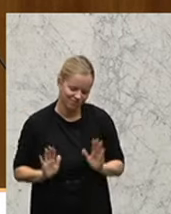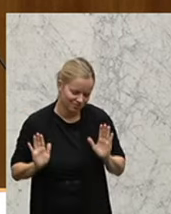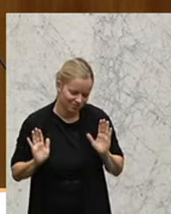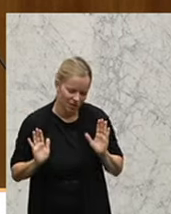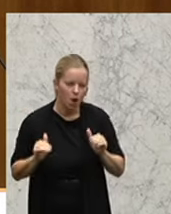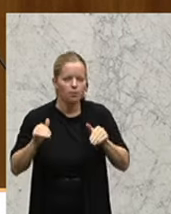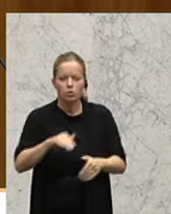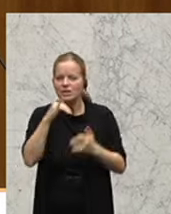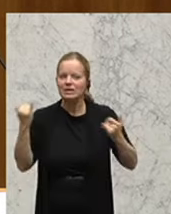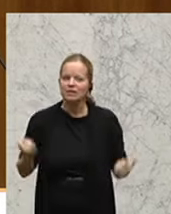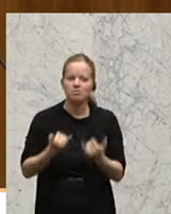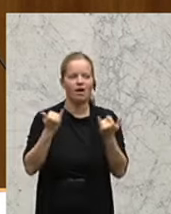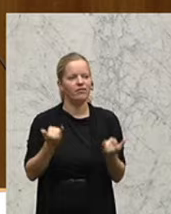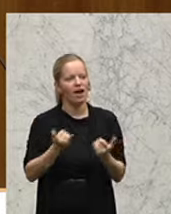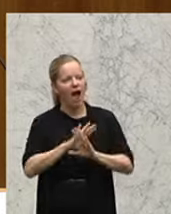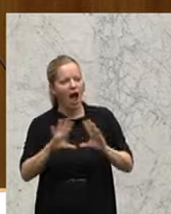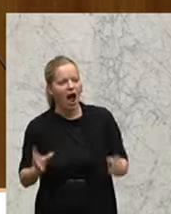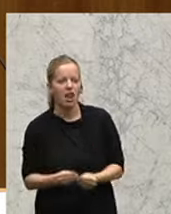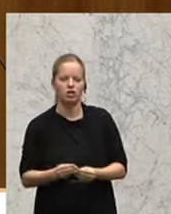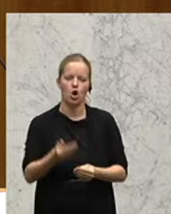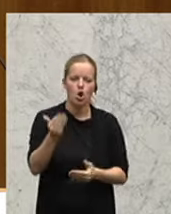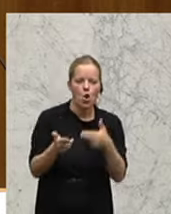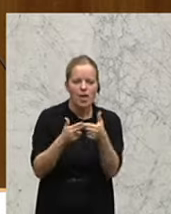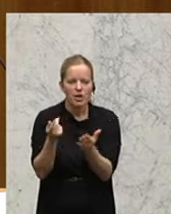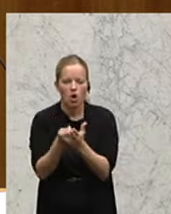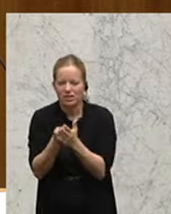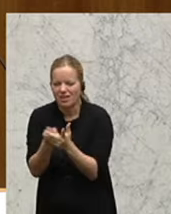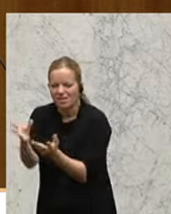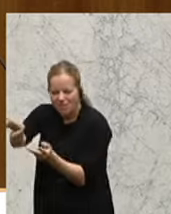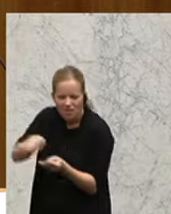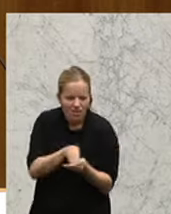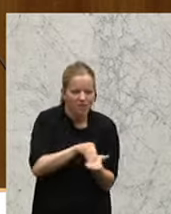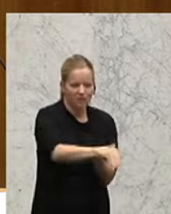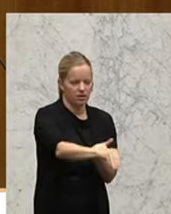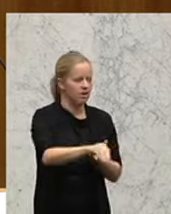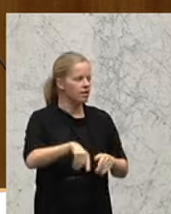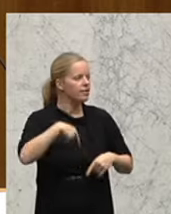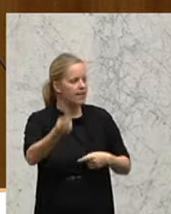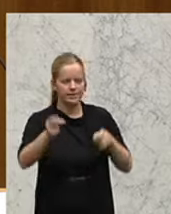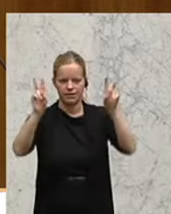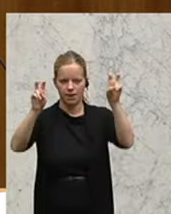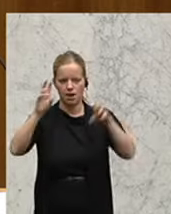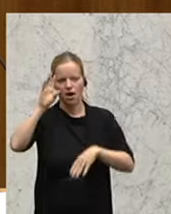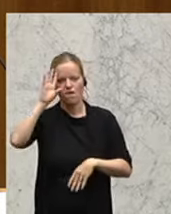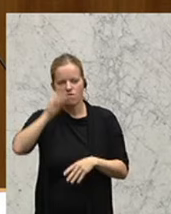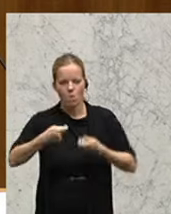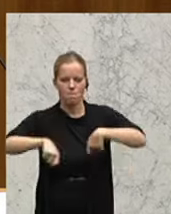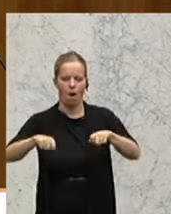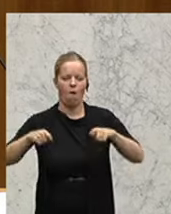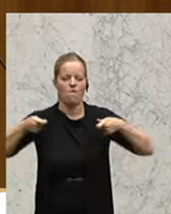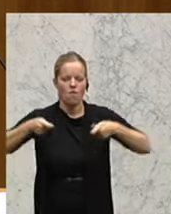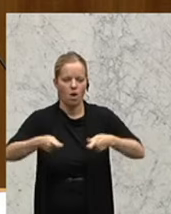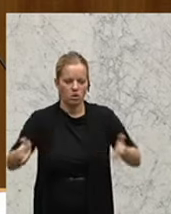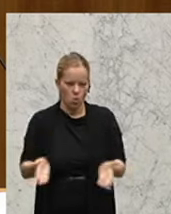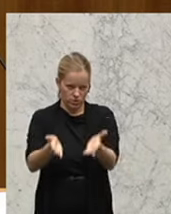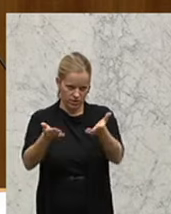es muss nicht immer alles lohnnebenkostenbasiert finanziert werden. Die Wohnbauförderung, ich komme zum nächsten Thema. Ja. Die Wohnbauförderungsbeiträge, da zahlen